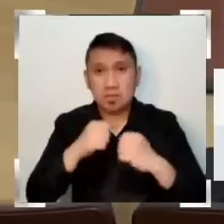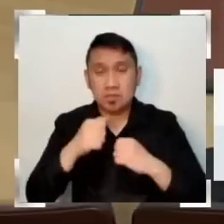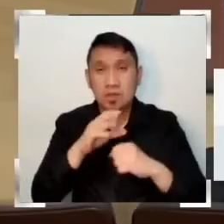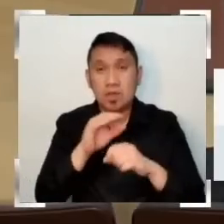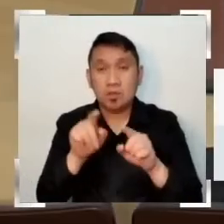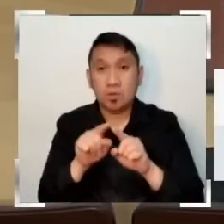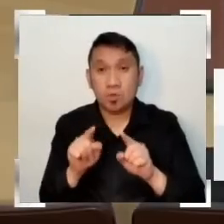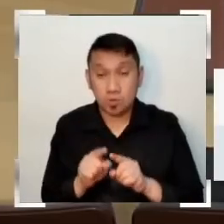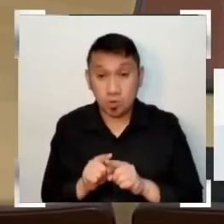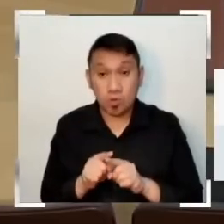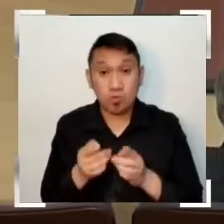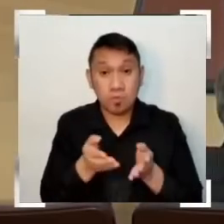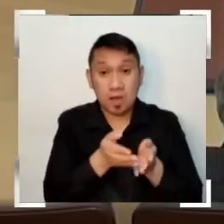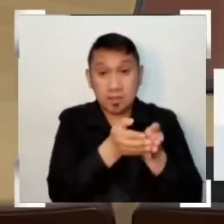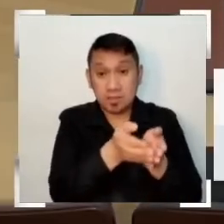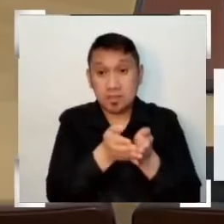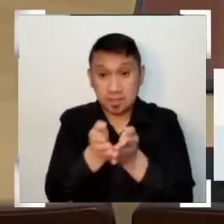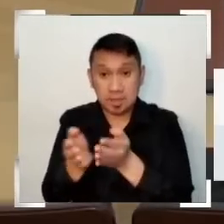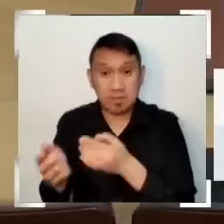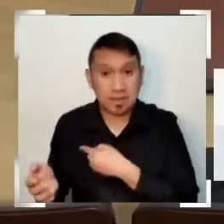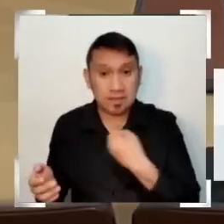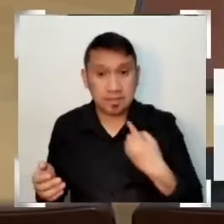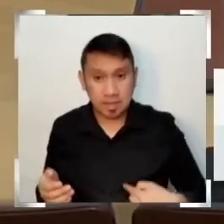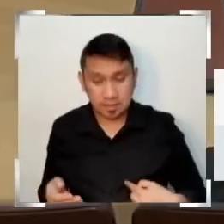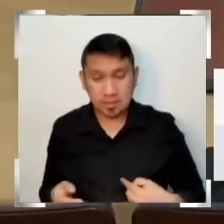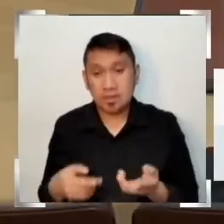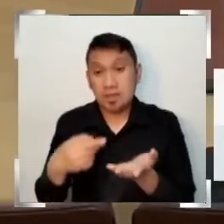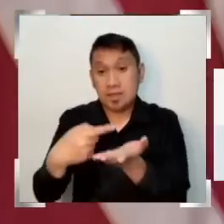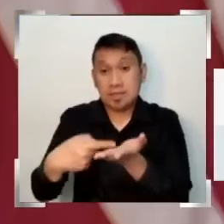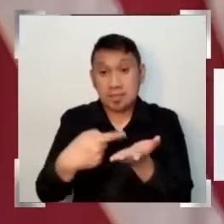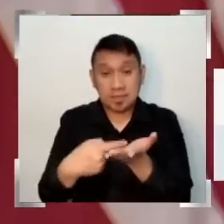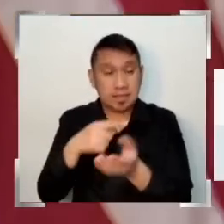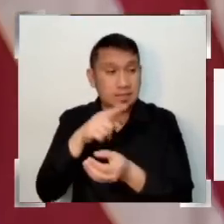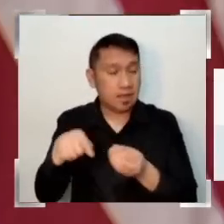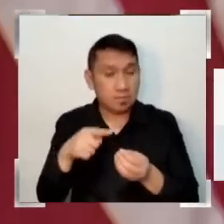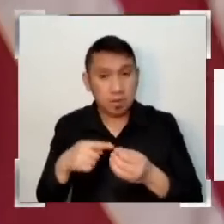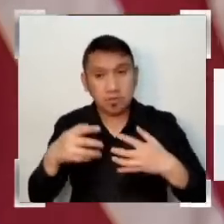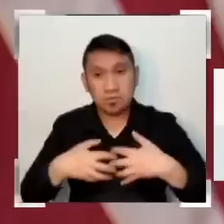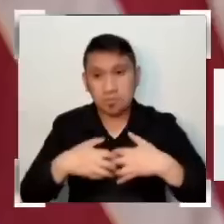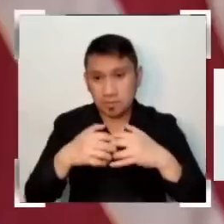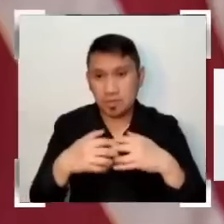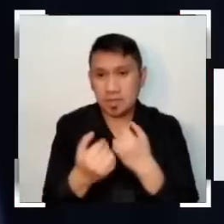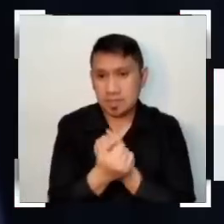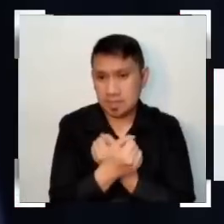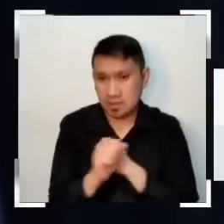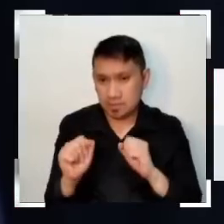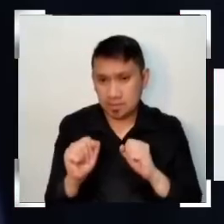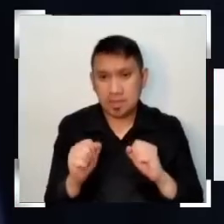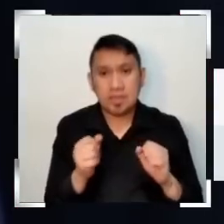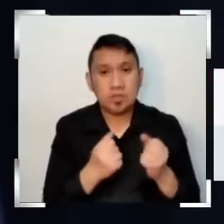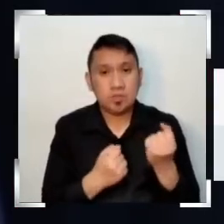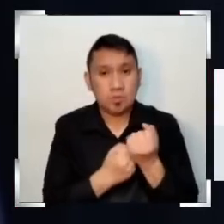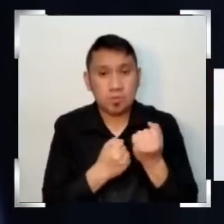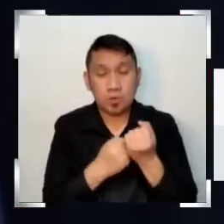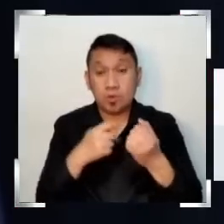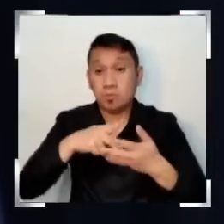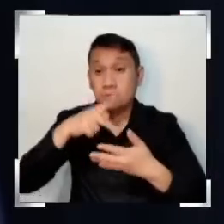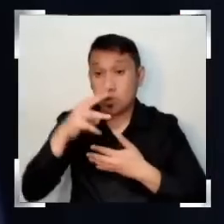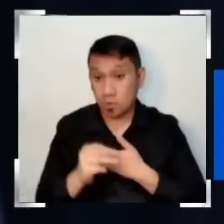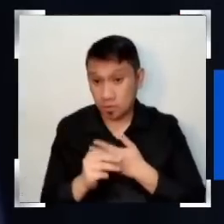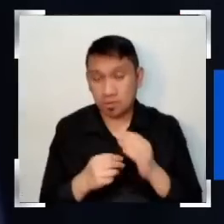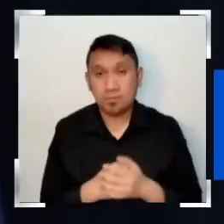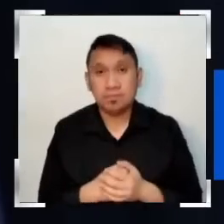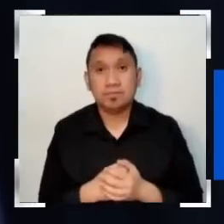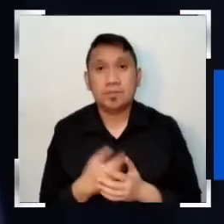vessels. Napag-usapan din ng dalawang bansa ang pagbuo ng Security Assistance Roadmap. We also discussed near-term plans